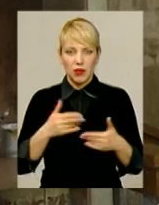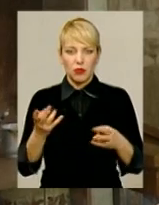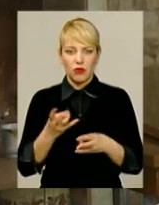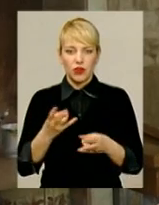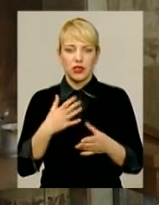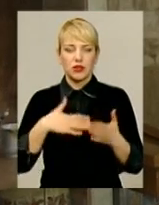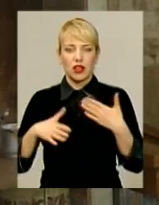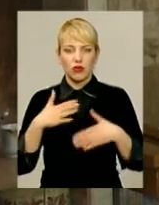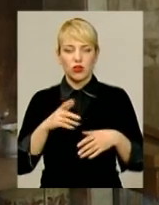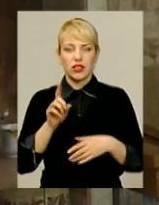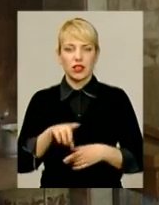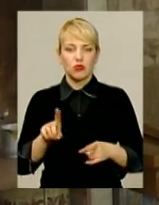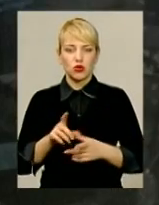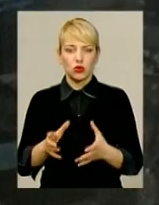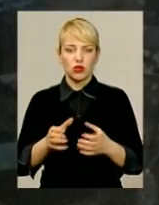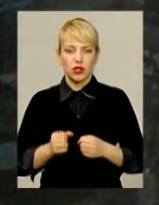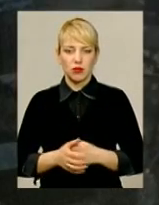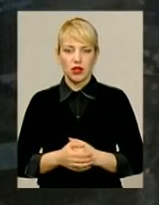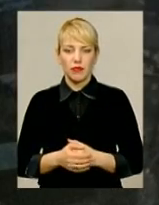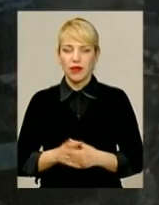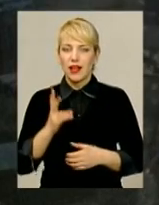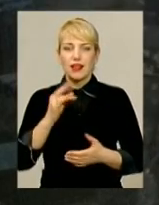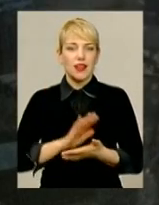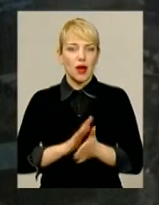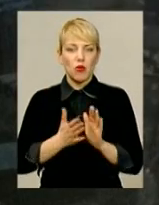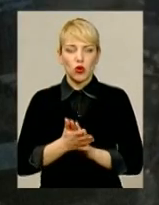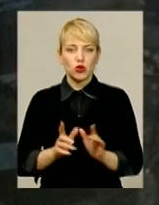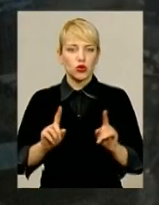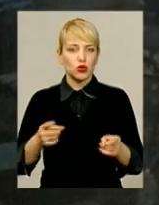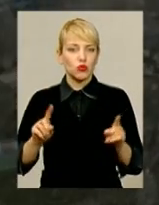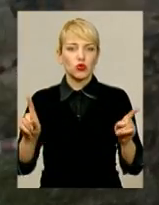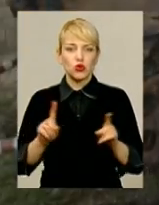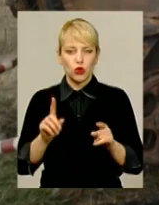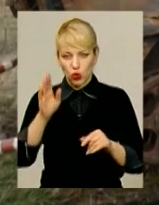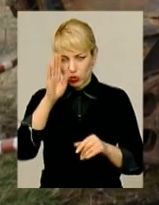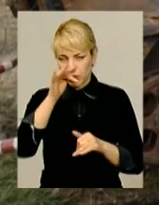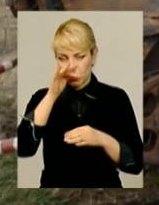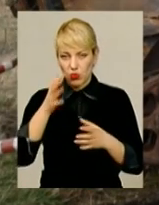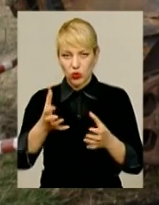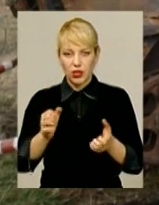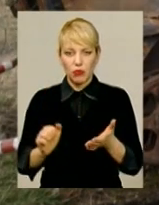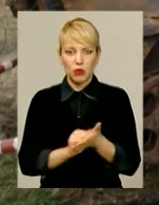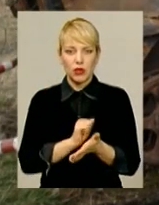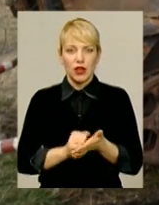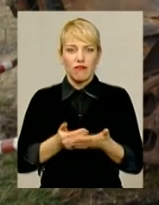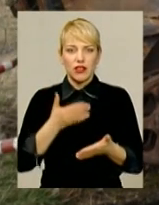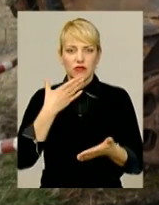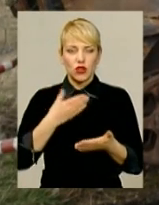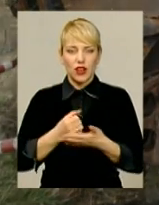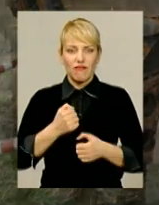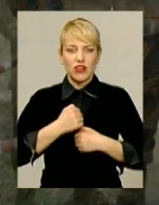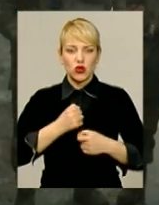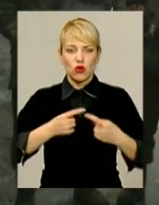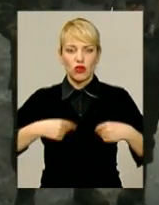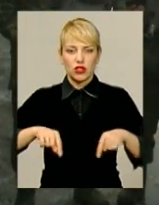бути задоволені тим, що отримали. А не положено лише тому, що хлопці не можуть отримати папір від своєї військової частини про